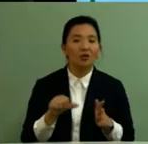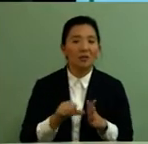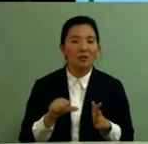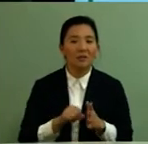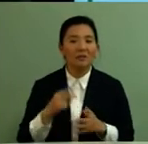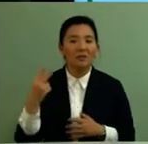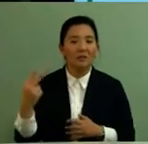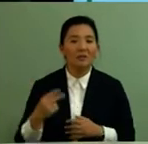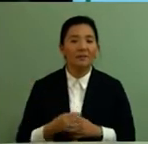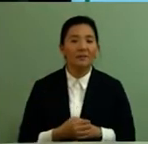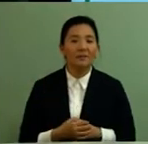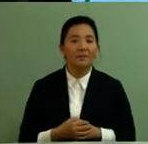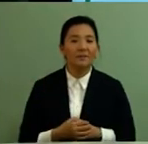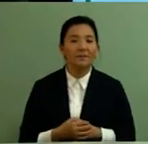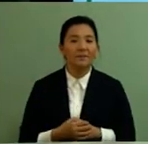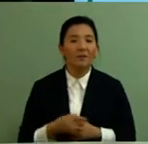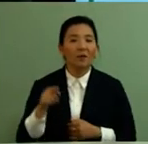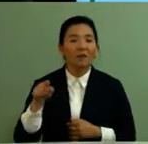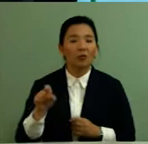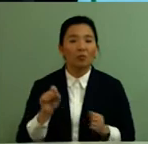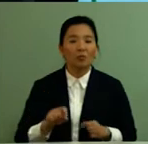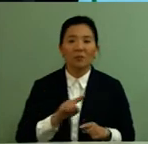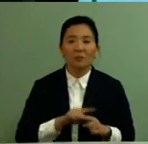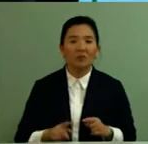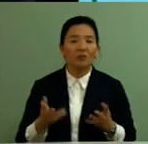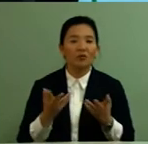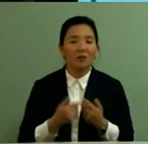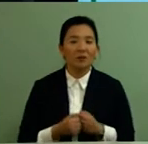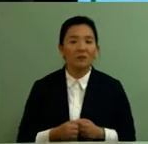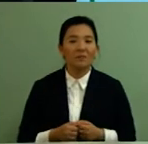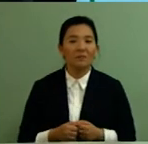0,6 в квадрате. Ну, тут можно быстро посчитать.